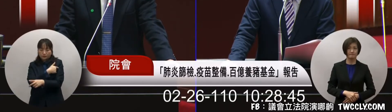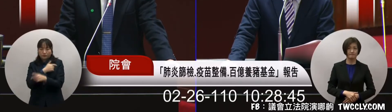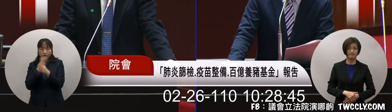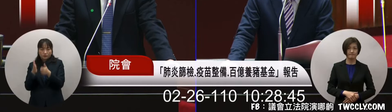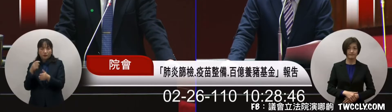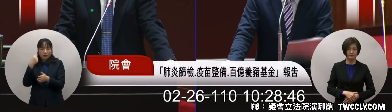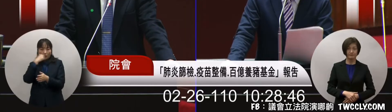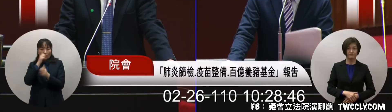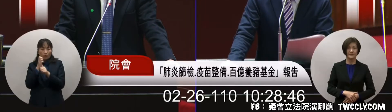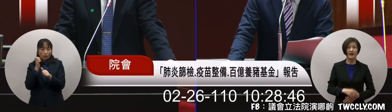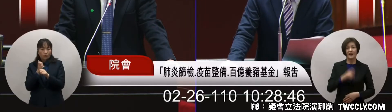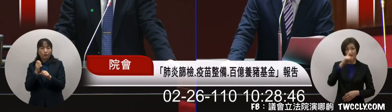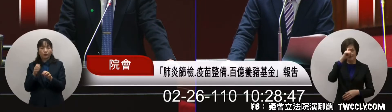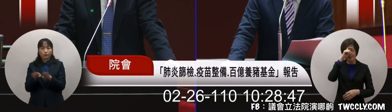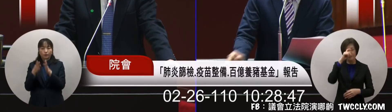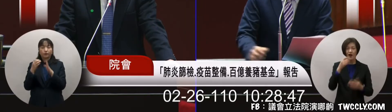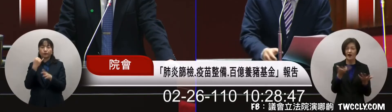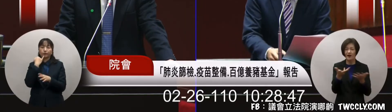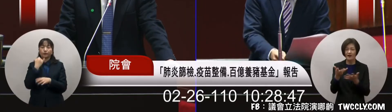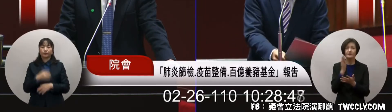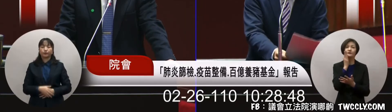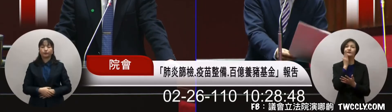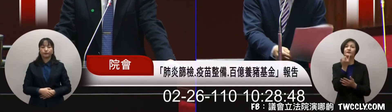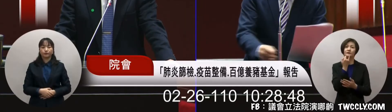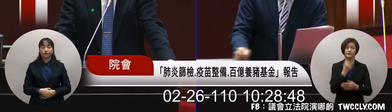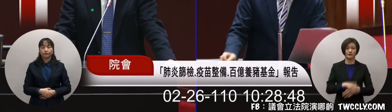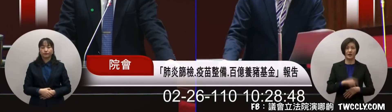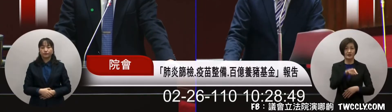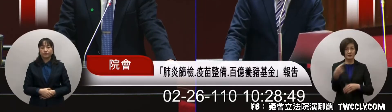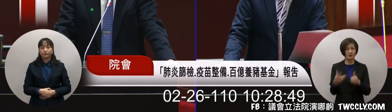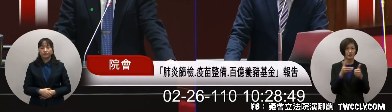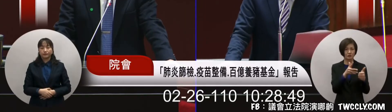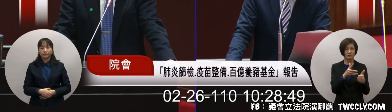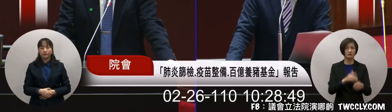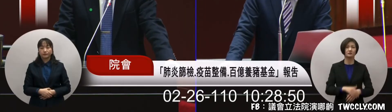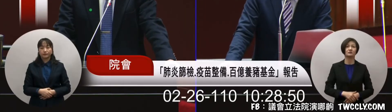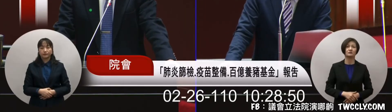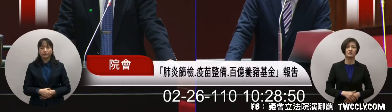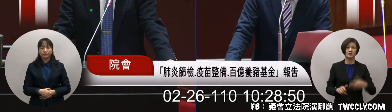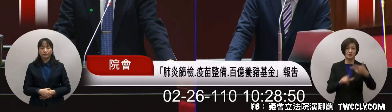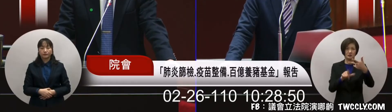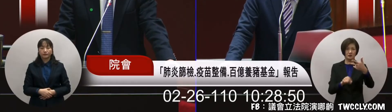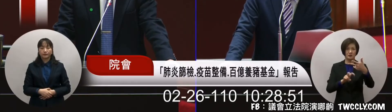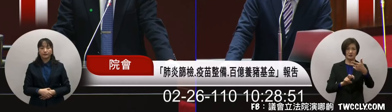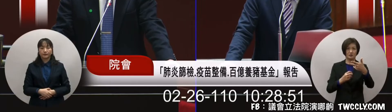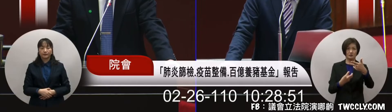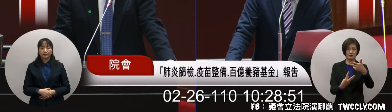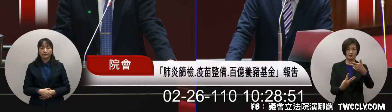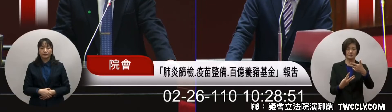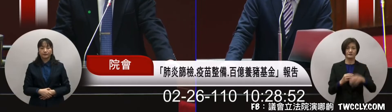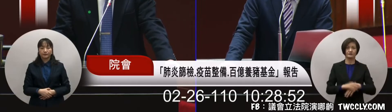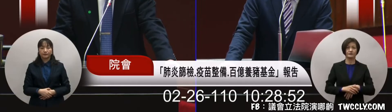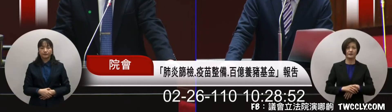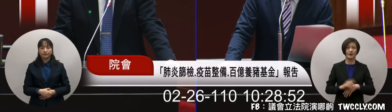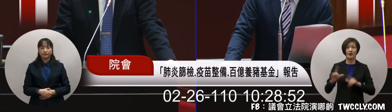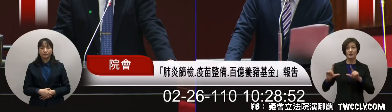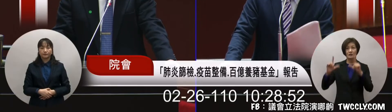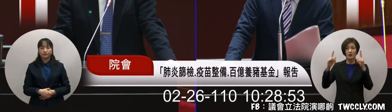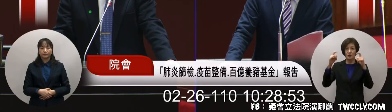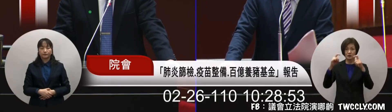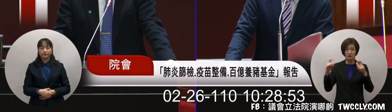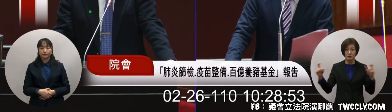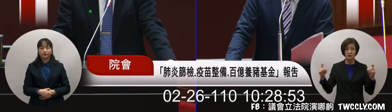苗。 好，希望能够一切顺利了。 对， 那但是下一个问题要问的是说，因为7月23号这个东京奥运如果